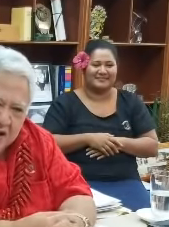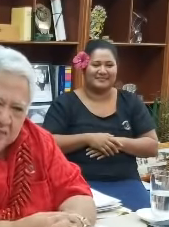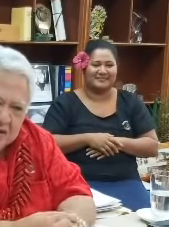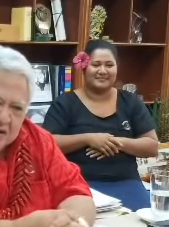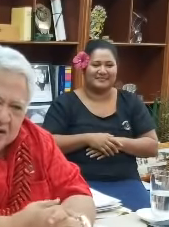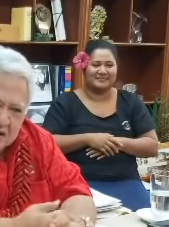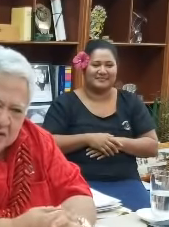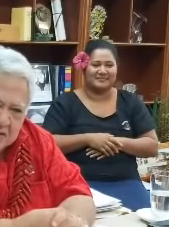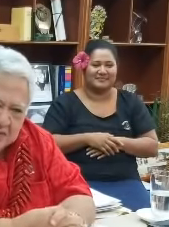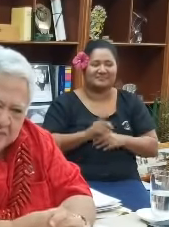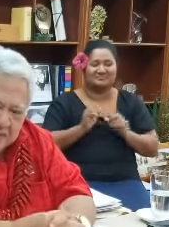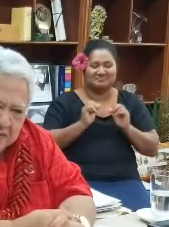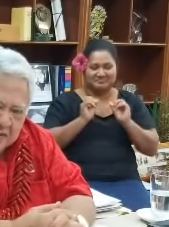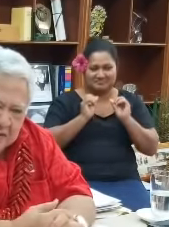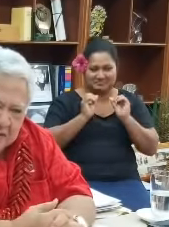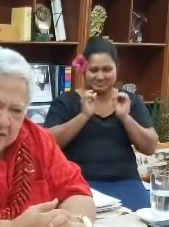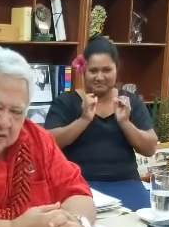Yeah, I'm a cayale.